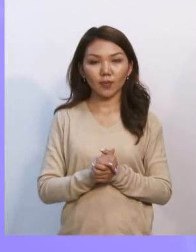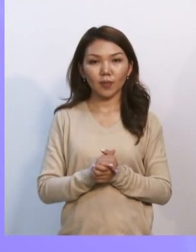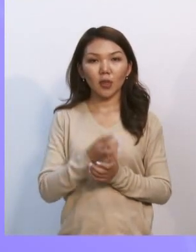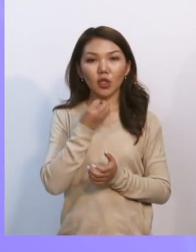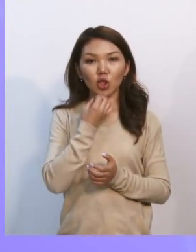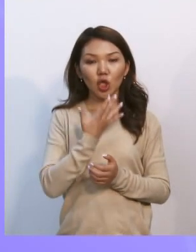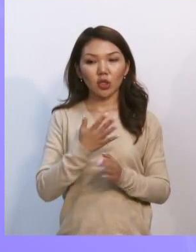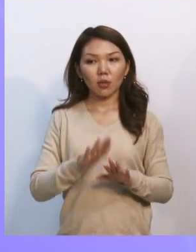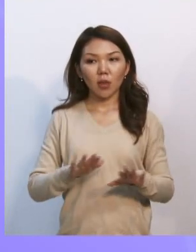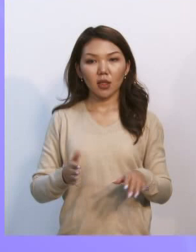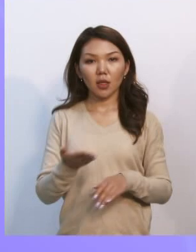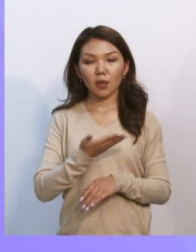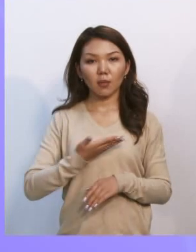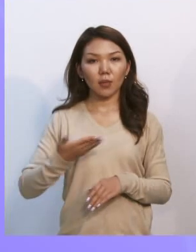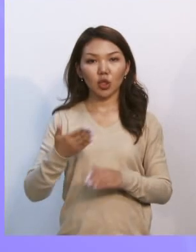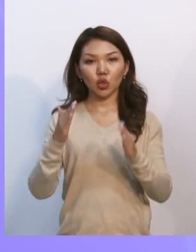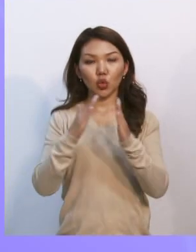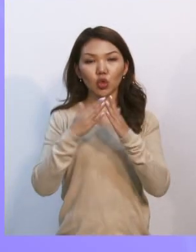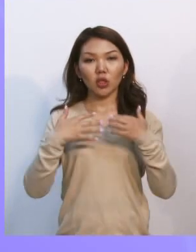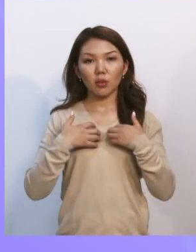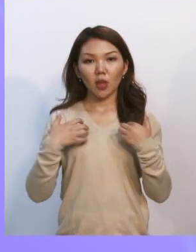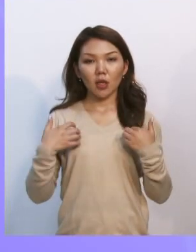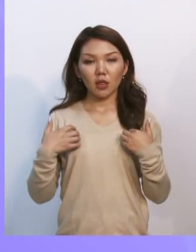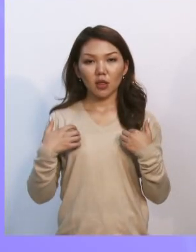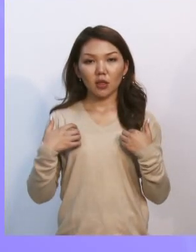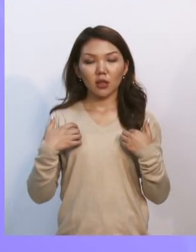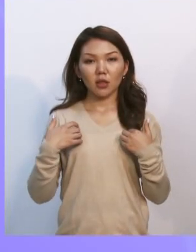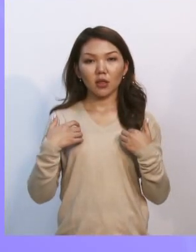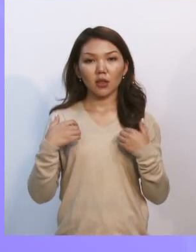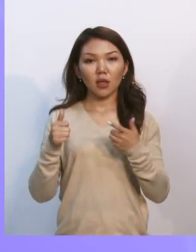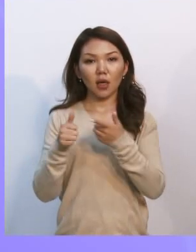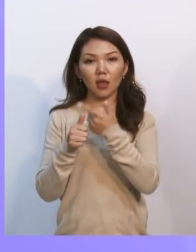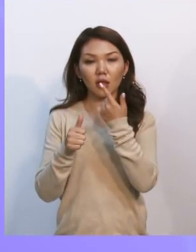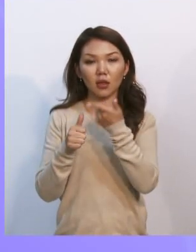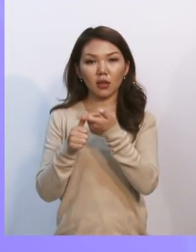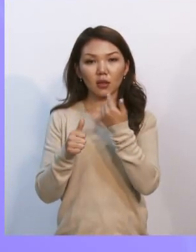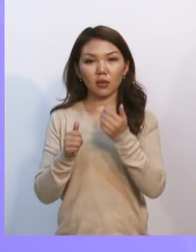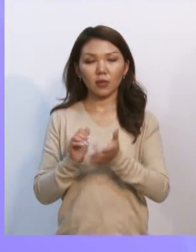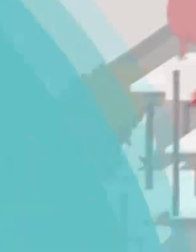Жакшы балдар, биз үй жаныбарларды атадык.